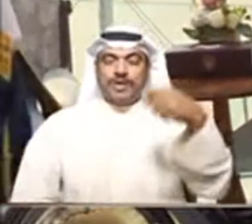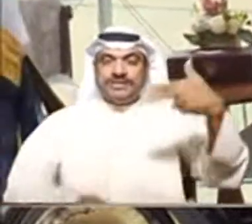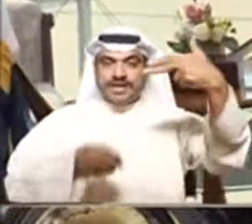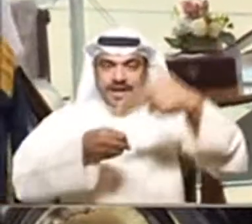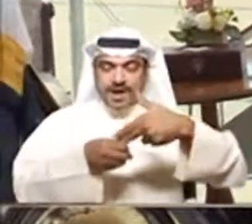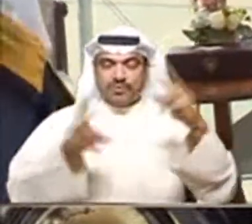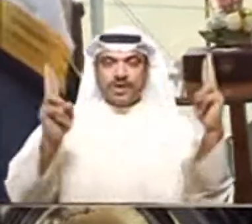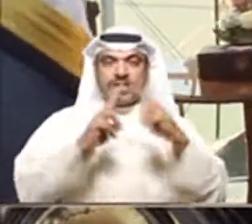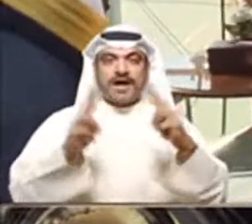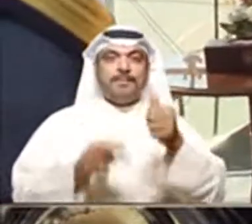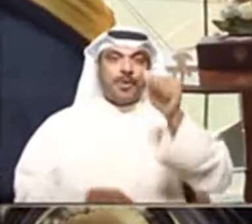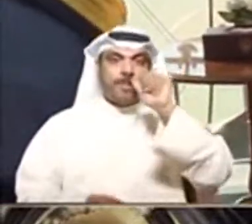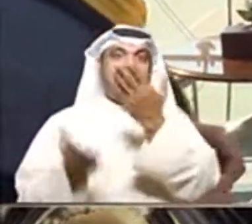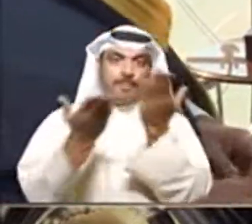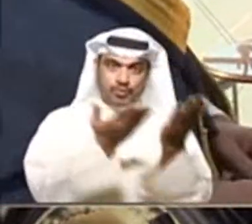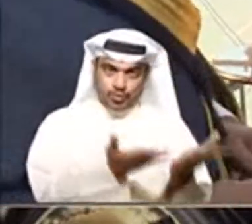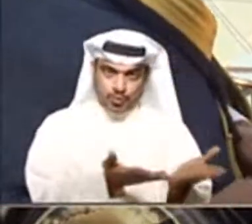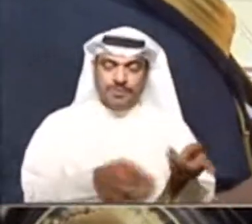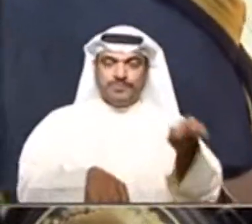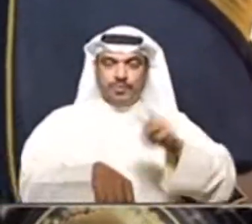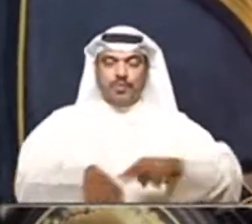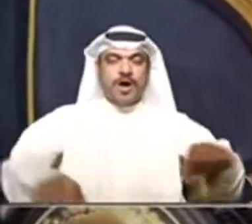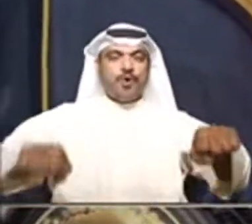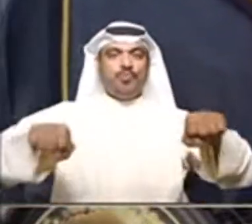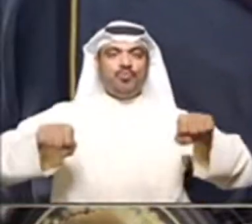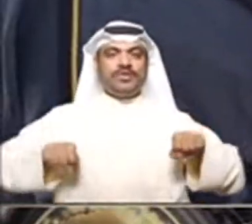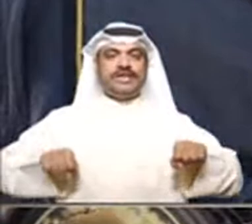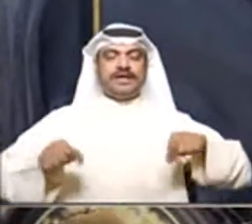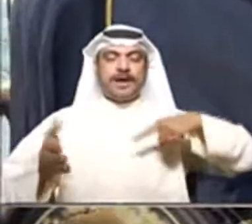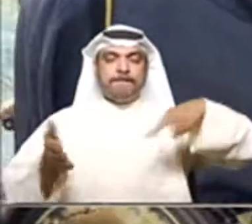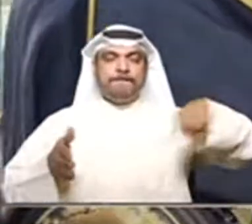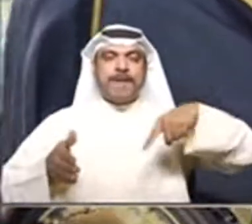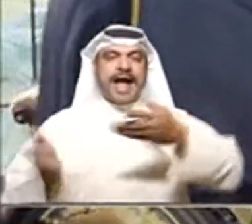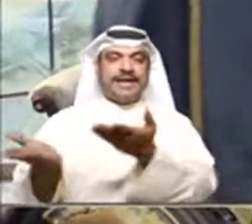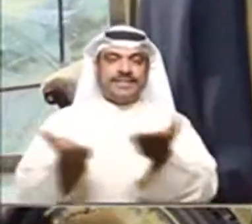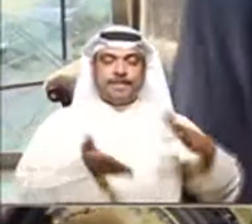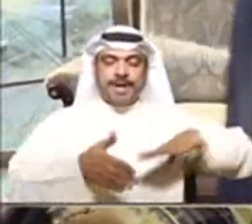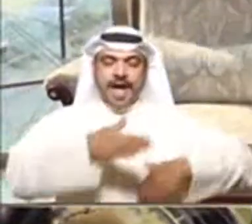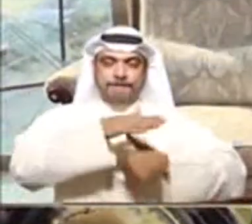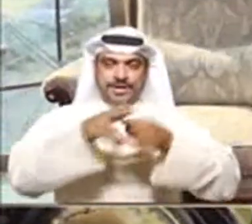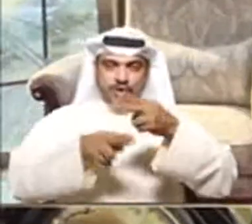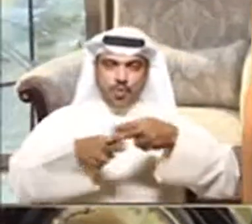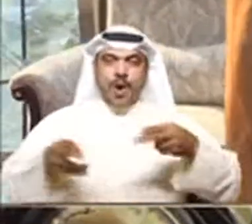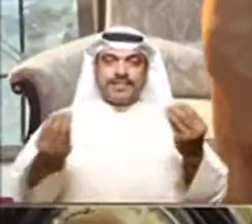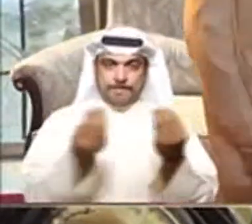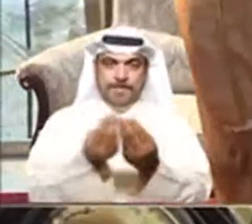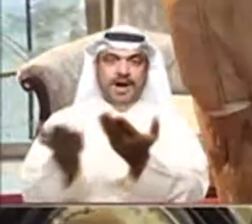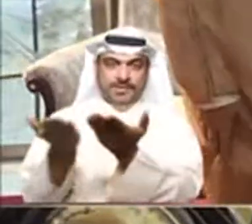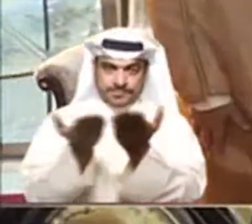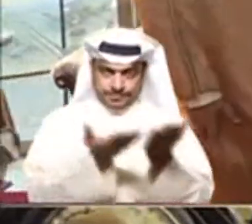والماء بخيت شبيب الرشيدي ومدير مكتب حضرة صاحب السمو أمير البلاد أحمد فهد